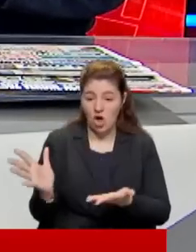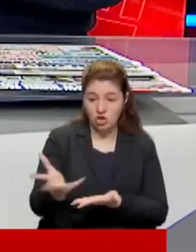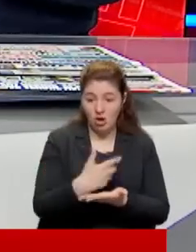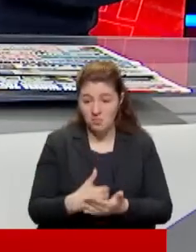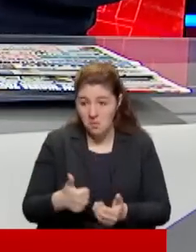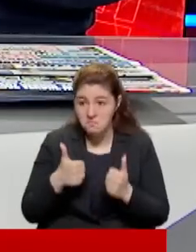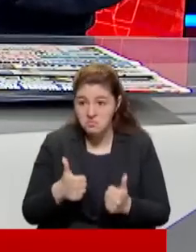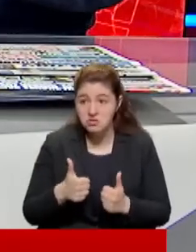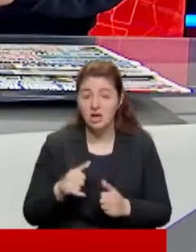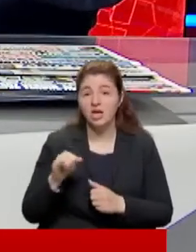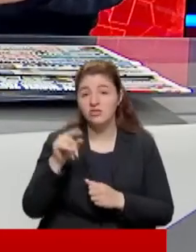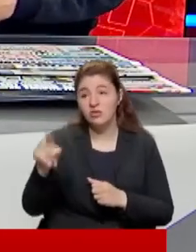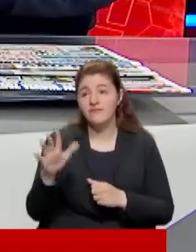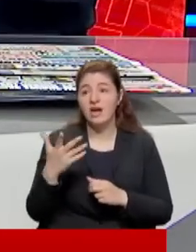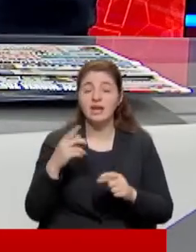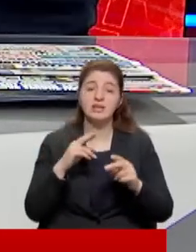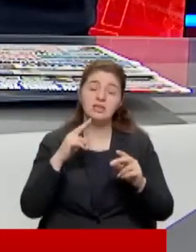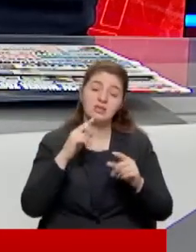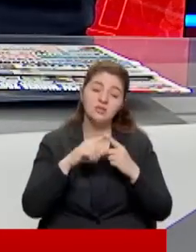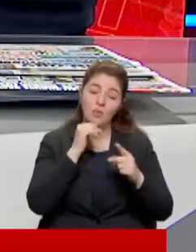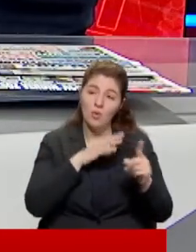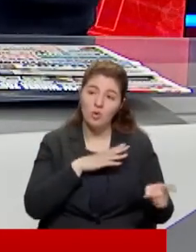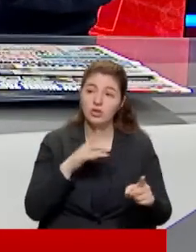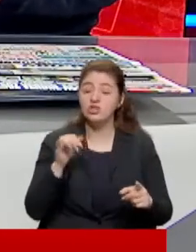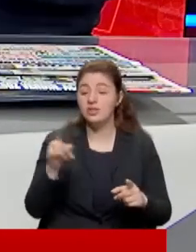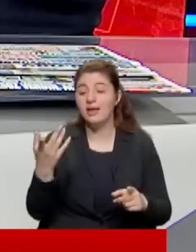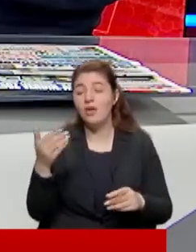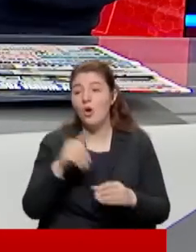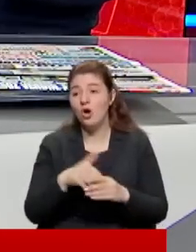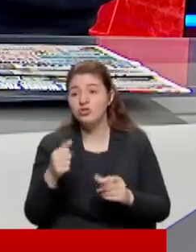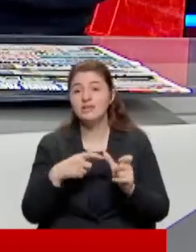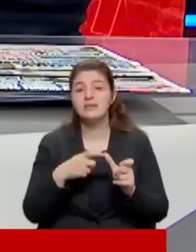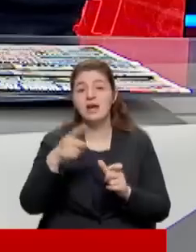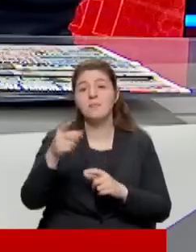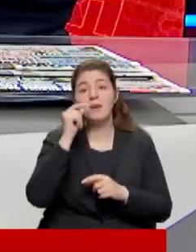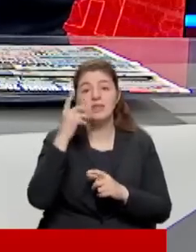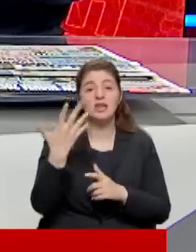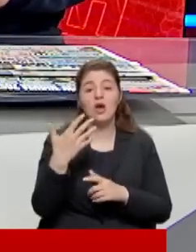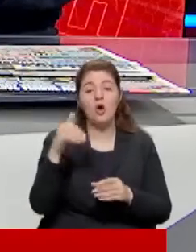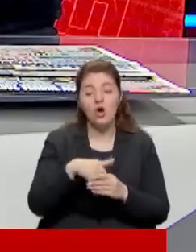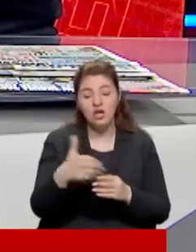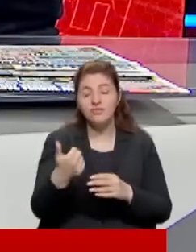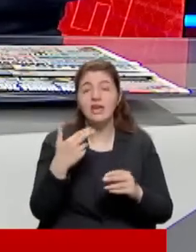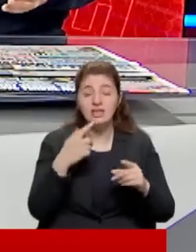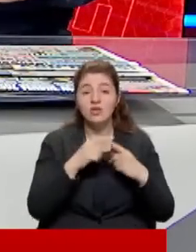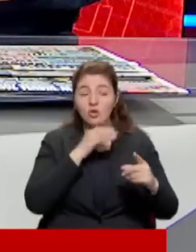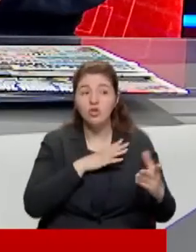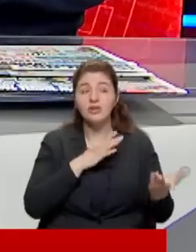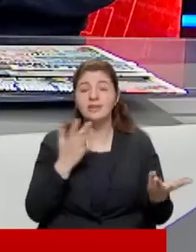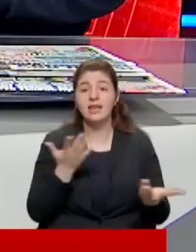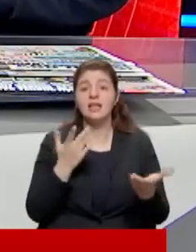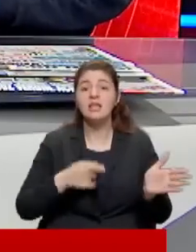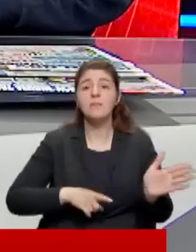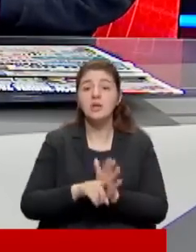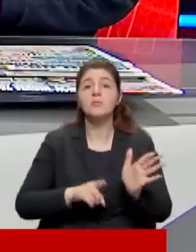toparlayamayacağı, Muharrem İnce veya Kemal Bey'in, Muharrem İnce'nin ne kadar oy alacağına, Sinan Oğan'ın ne kadar oy alacağına ve Kemal Bey'in neyi ne kadar